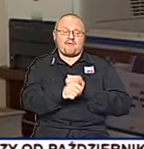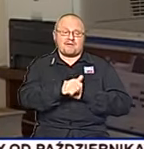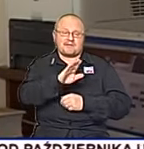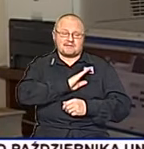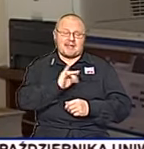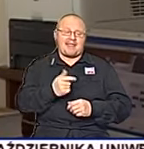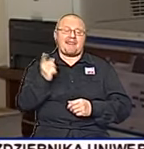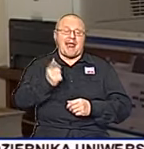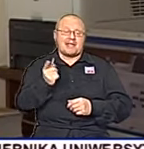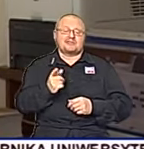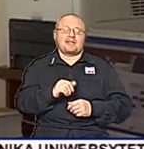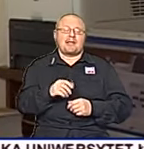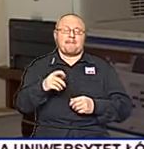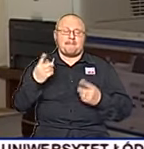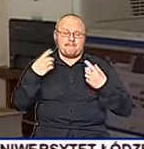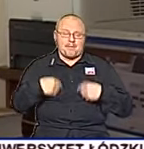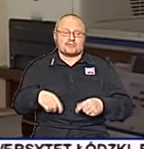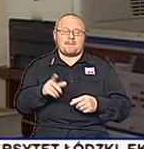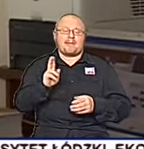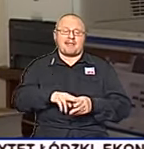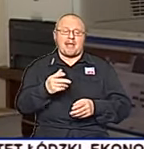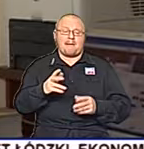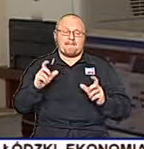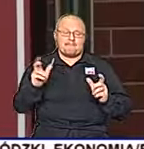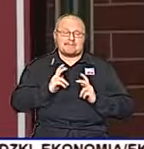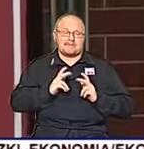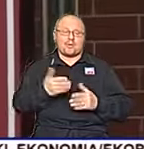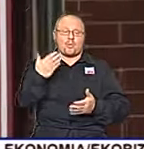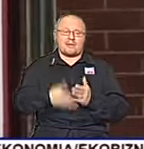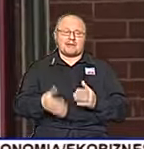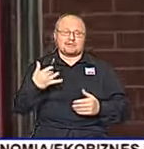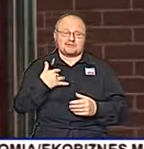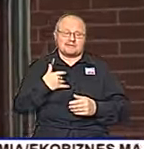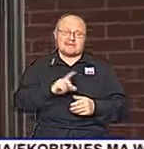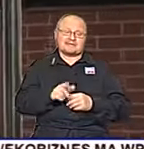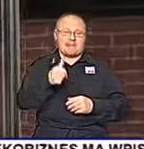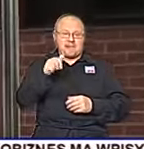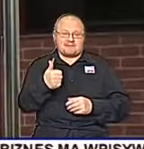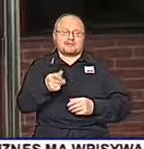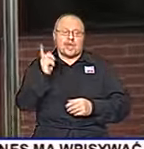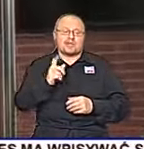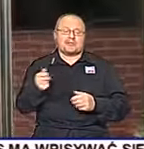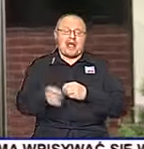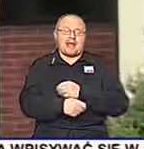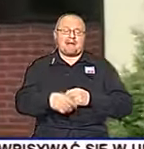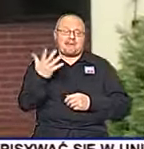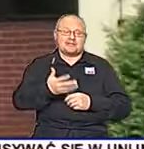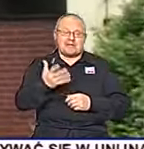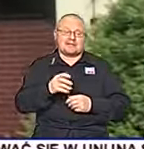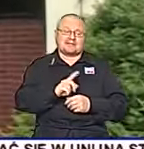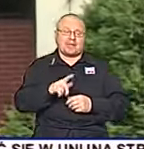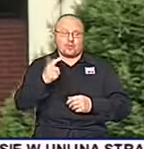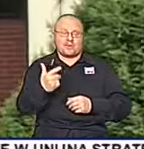narażenia pacjenta na bezpośrednie niebezpieczeństwo utraty życia. Za pierwsze przestępstwo grozi kara 5 lat więzienia, za drugie